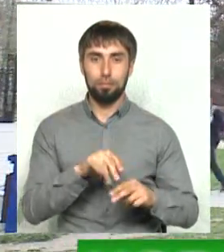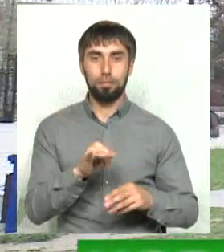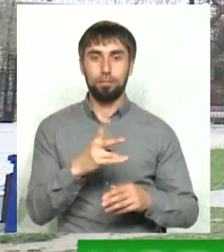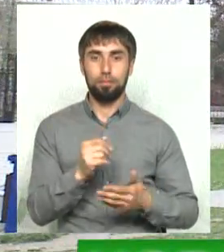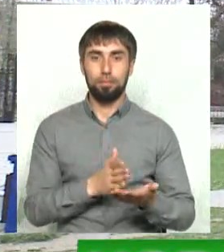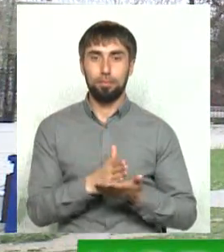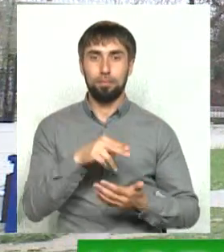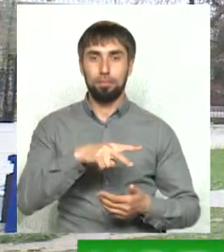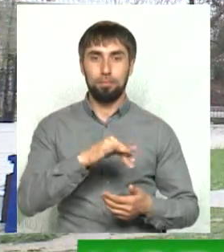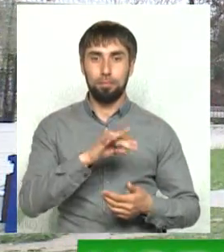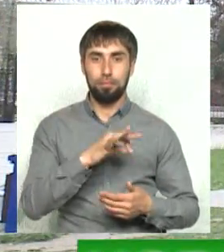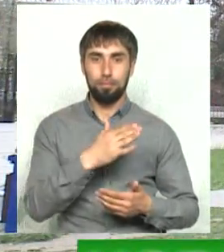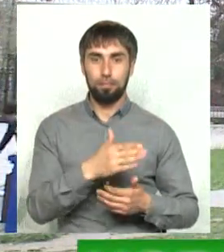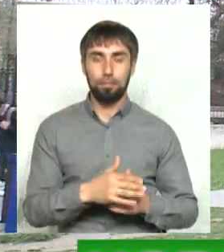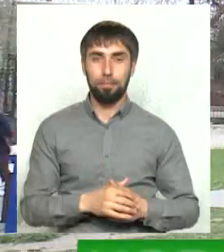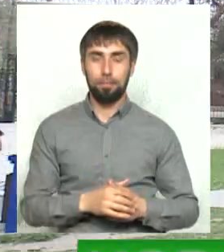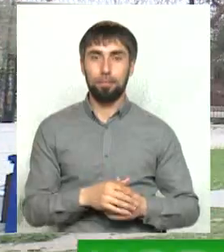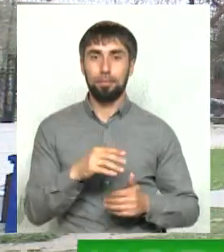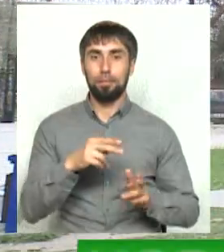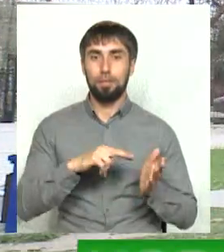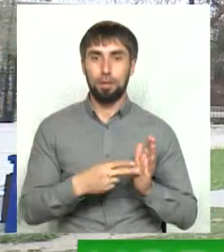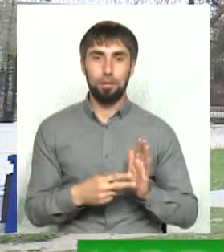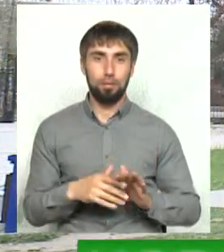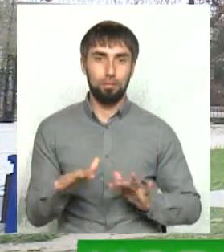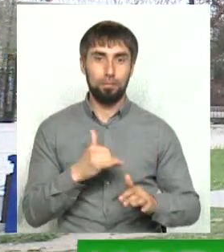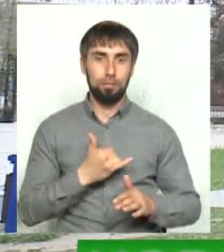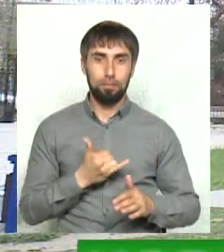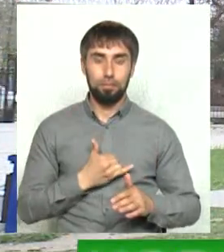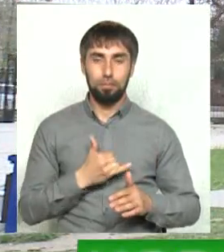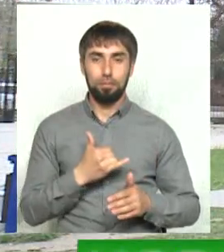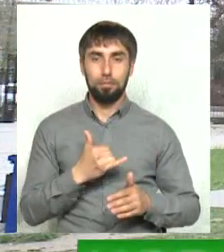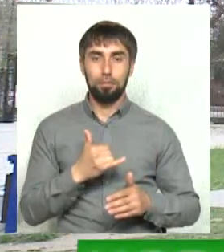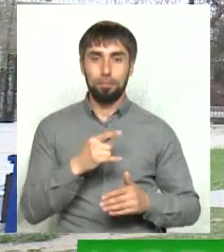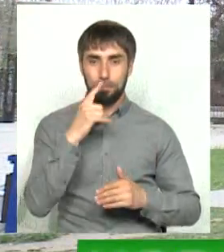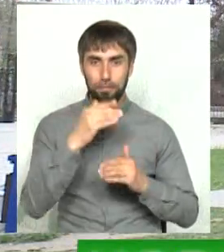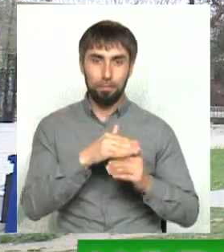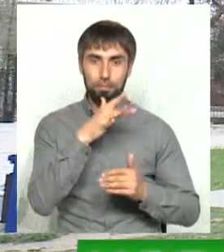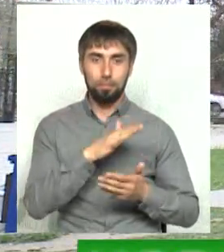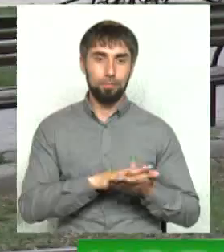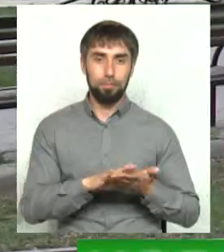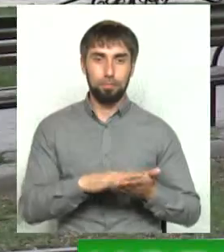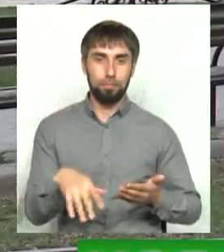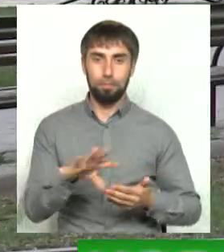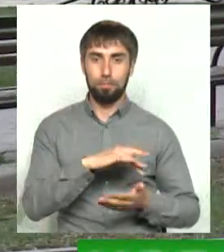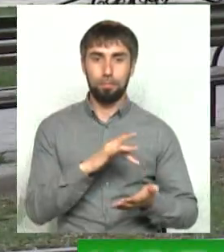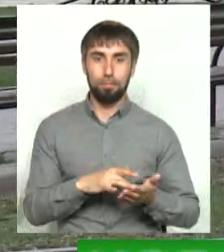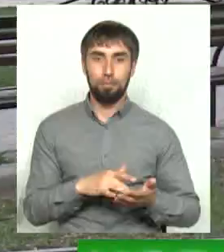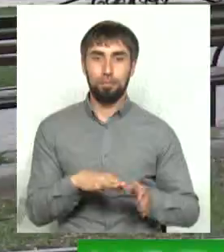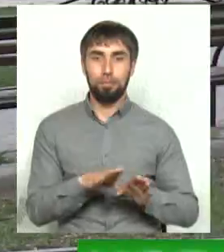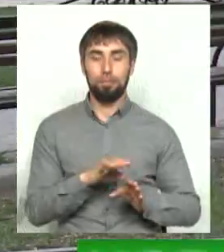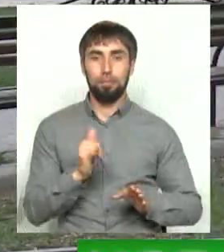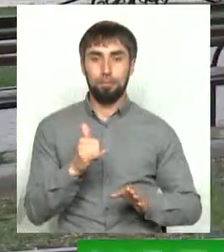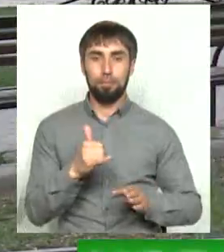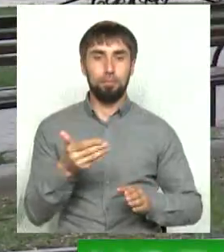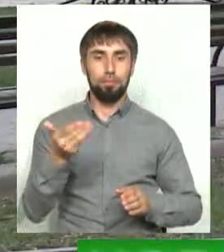выезде в сторону Плиева. В план мероприятий у нас запланирован в ближайшее время убрать полностью город. Такие